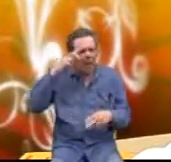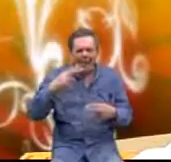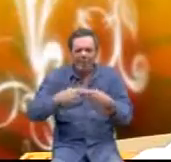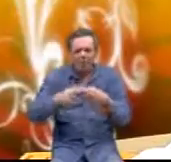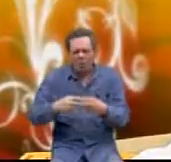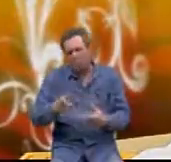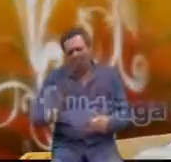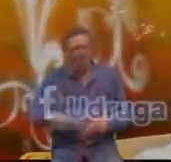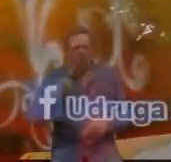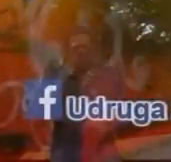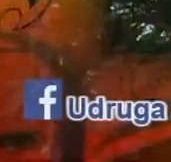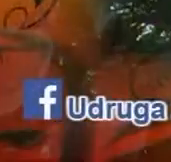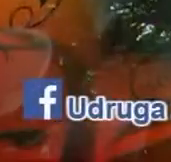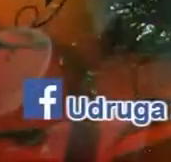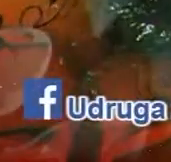prilog. Može.